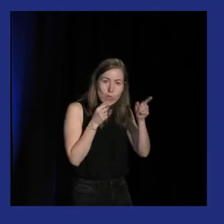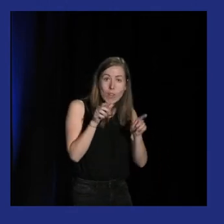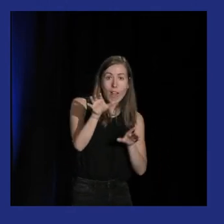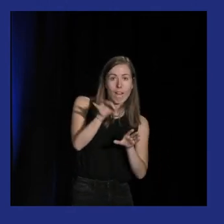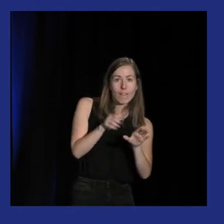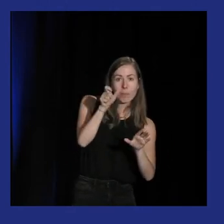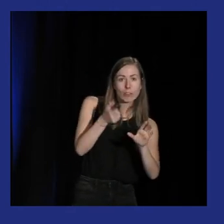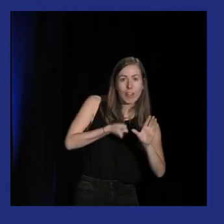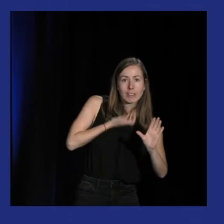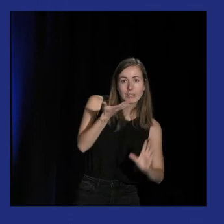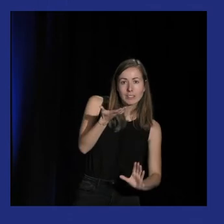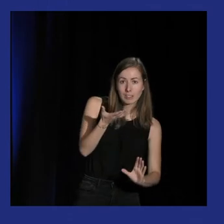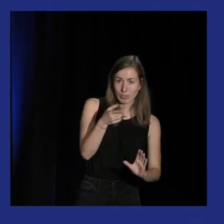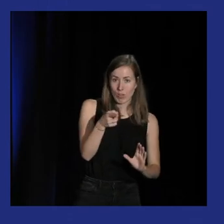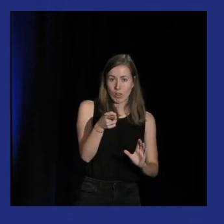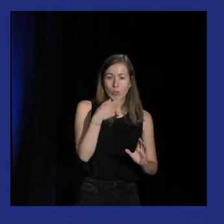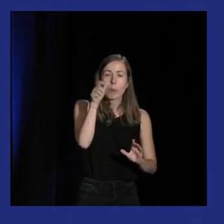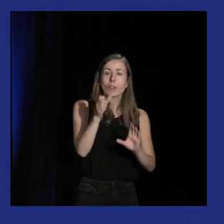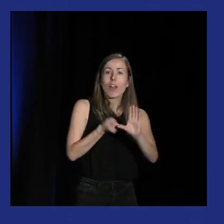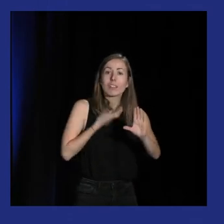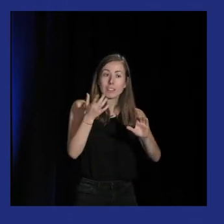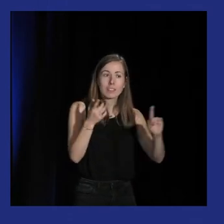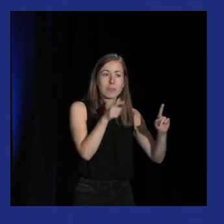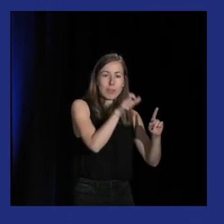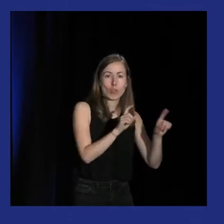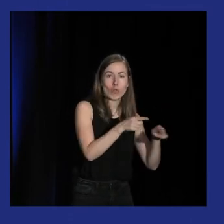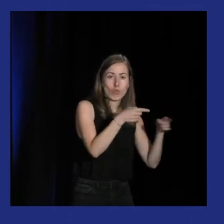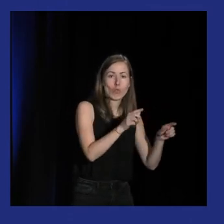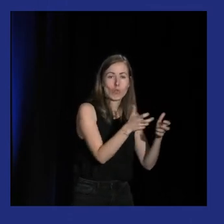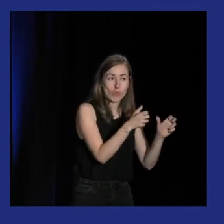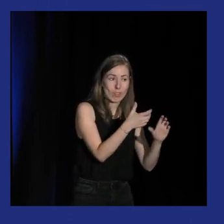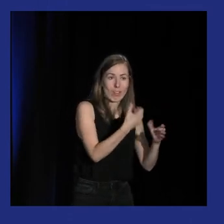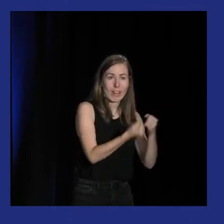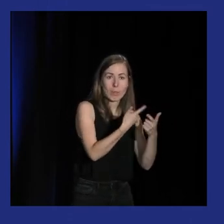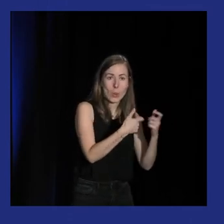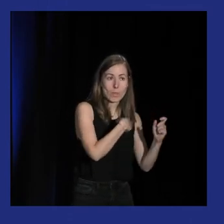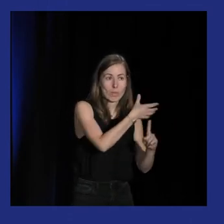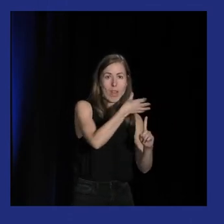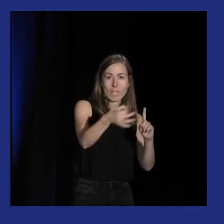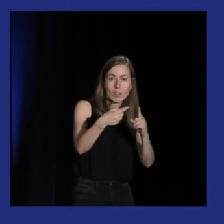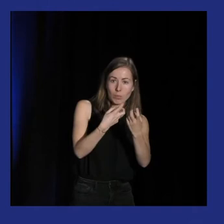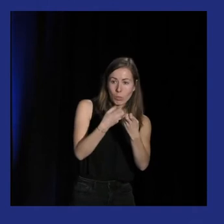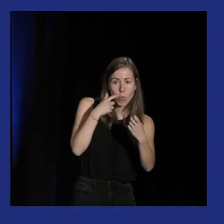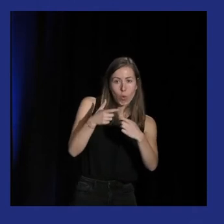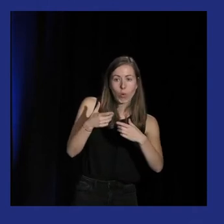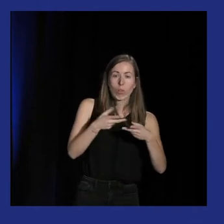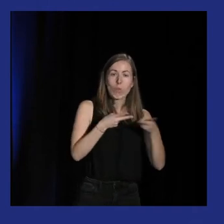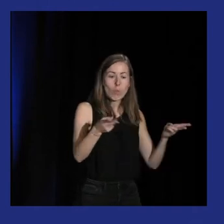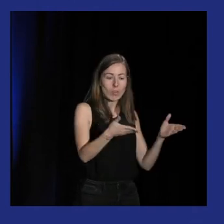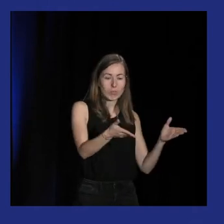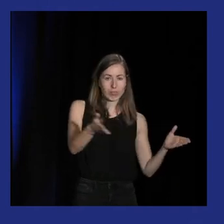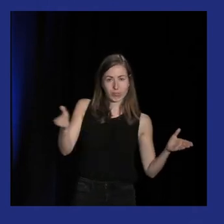d'aller chercher les audiences de ces artistes au-delà de la sphère de la sphère des joueurs quoi mais oui effectivement